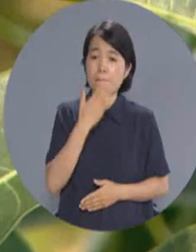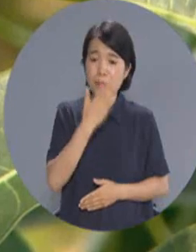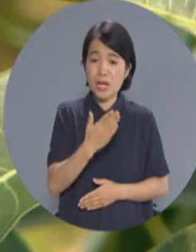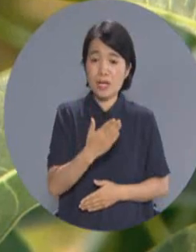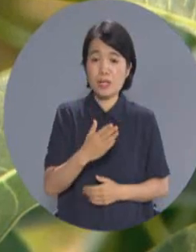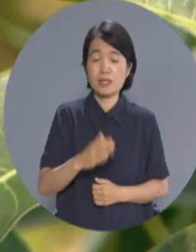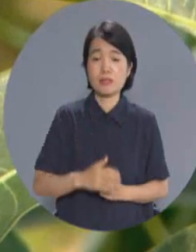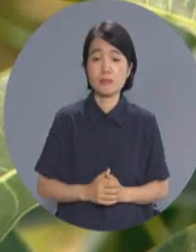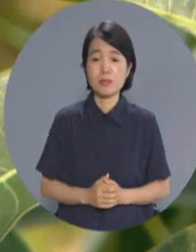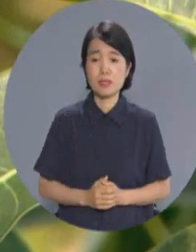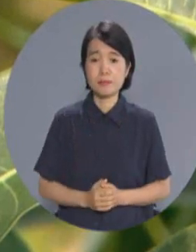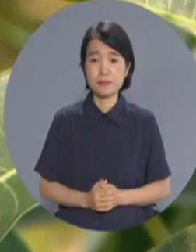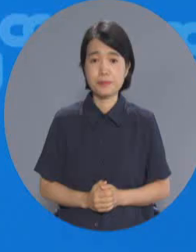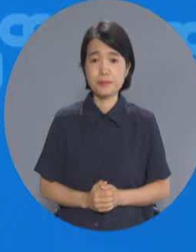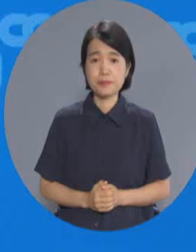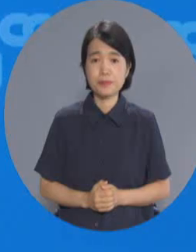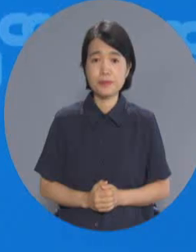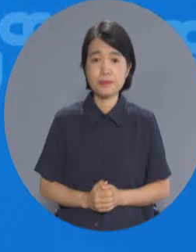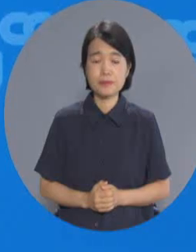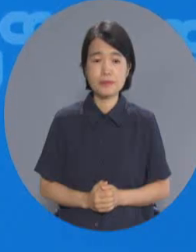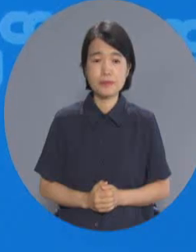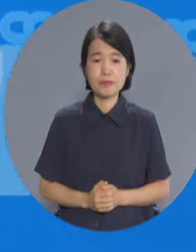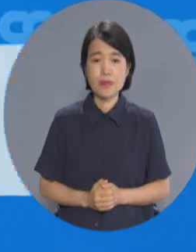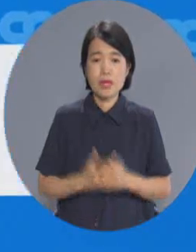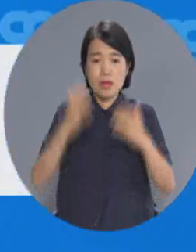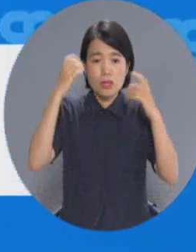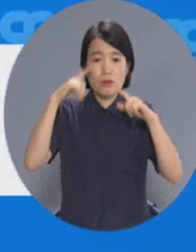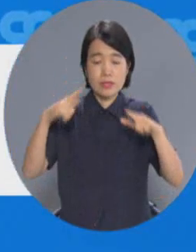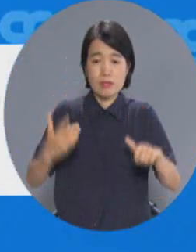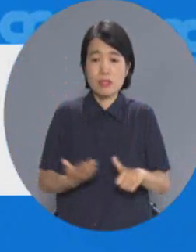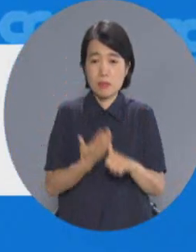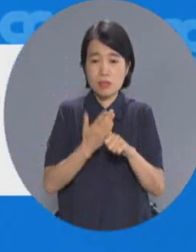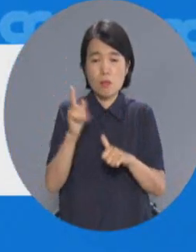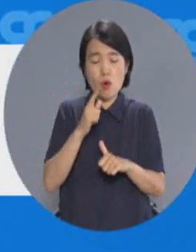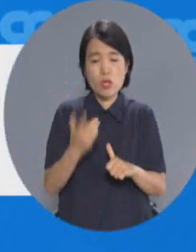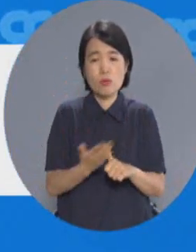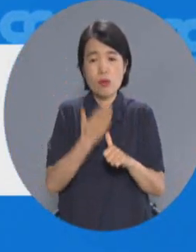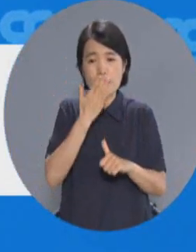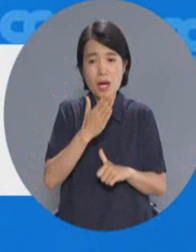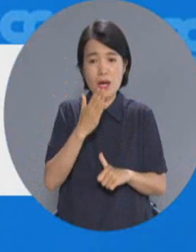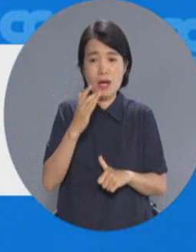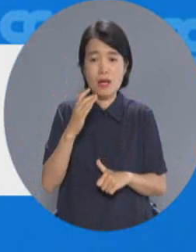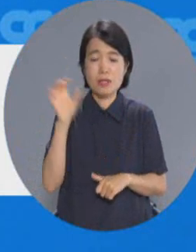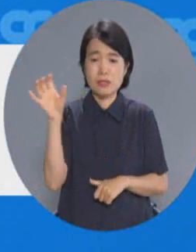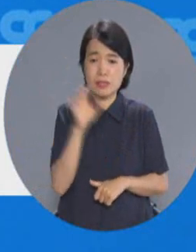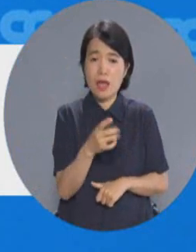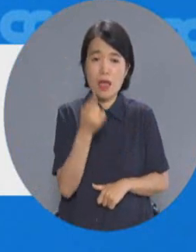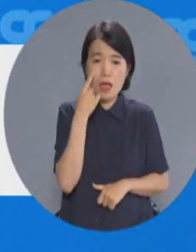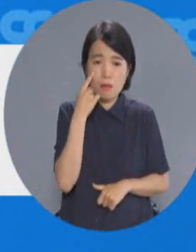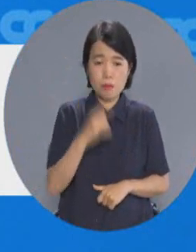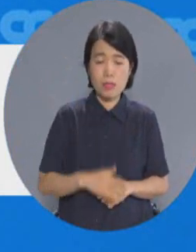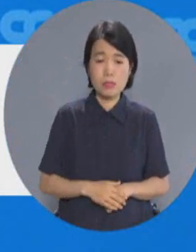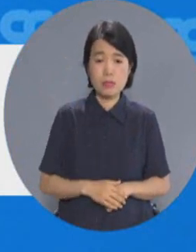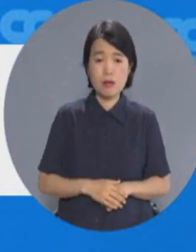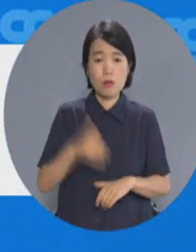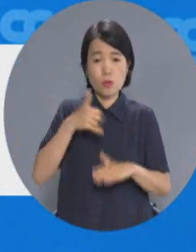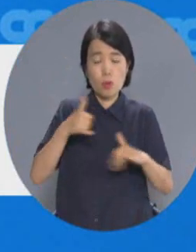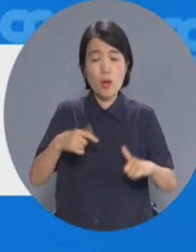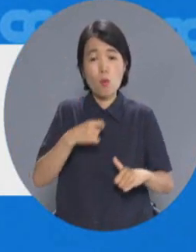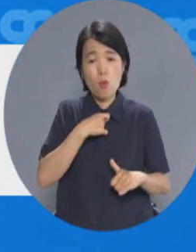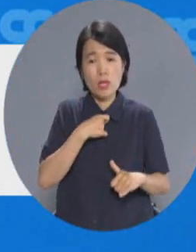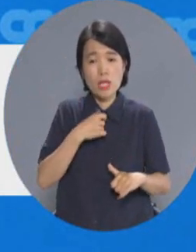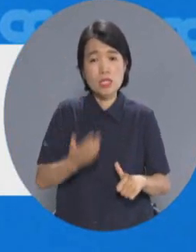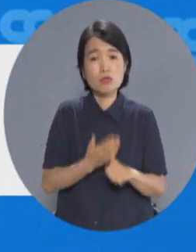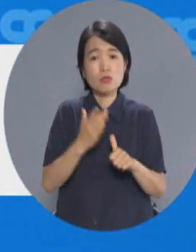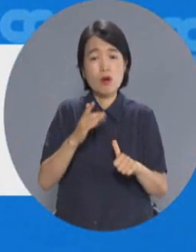것으로 예측했습니다. 아열대 작물로 뭔가 키울 수 있는 그런 것도 실증을 해봄으로써 자기가 이제 원하는 작목을